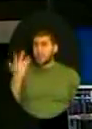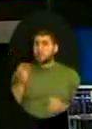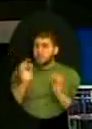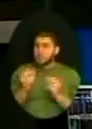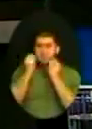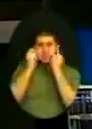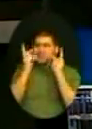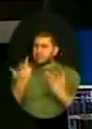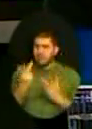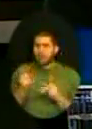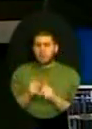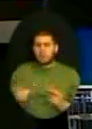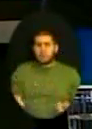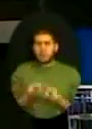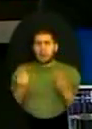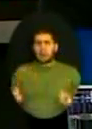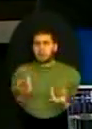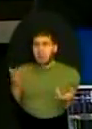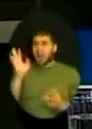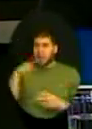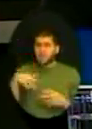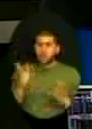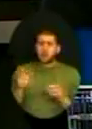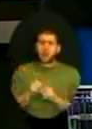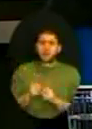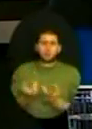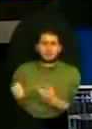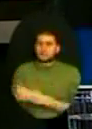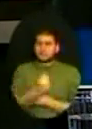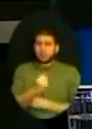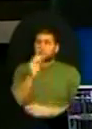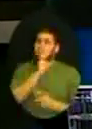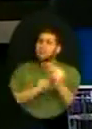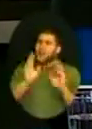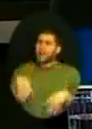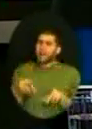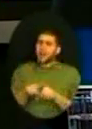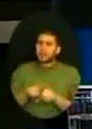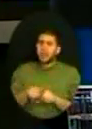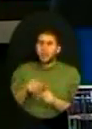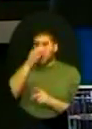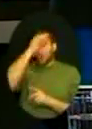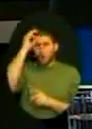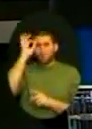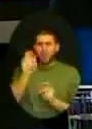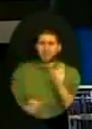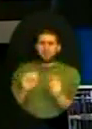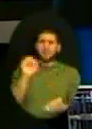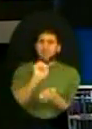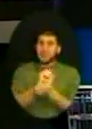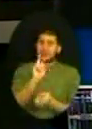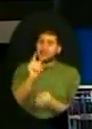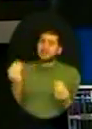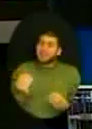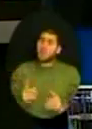שבאמת מפתיע כאן זה הקלות שזה נעשה, אפילו קלות הראש שזה נעשה, כשמדברים באמת בדינם, בגורלם של אנשים במעצרים, אבל